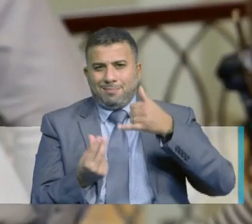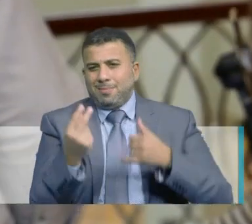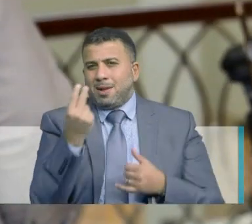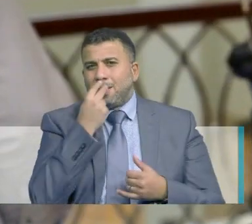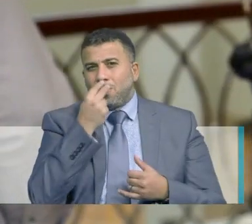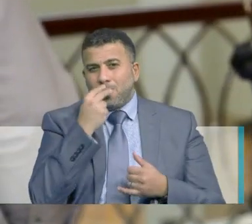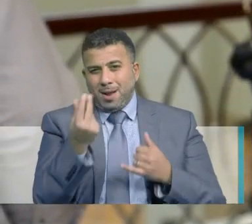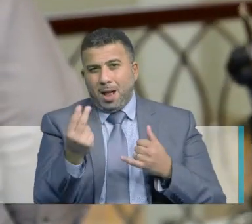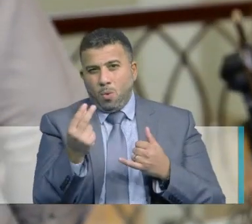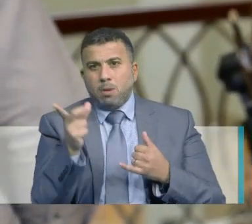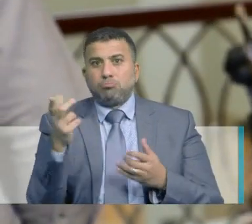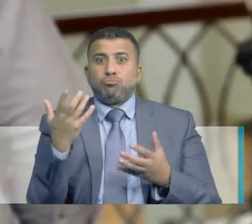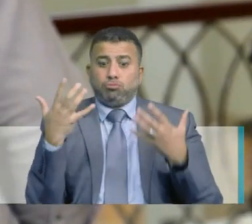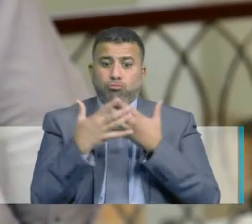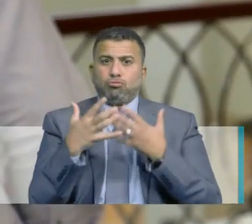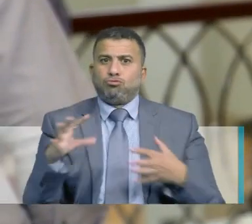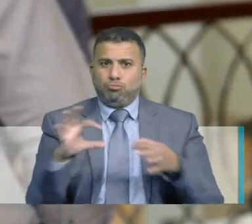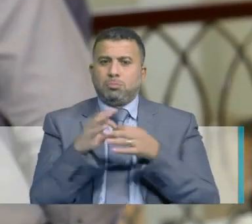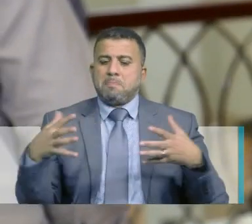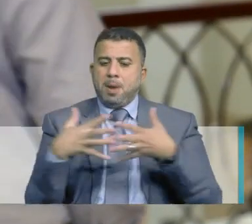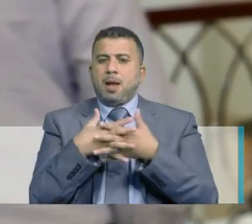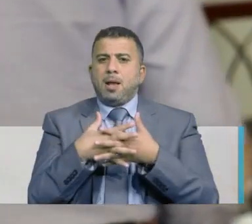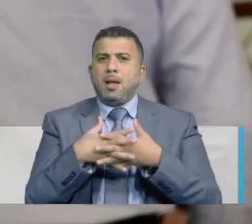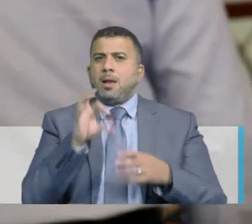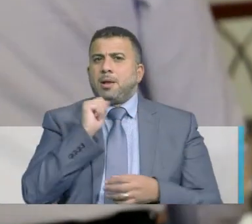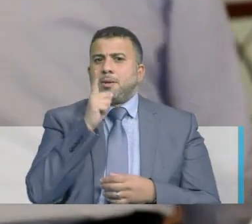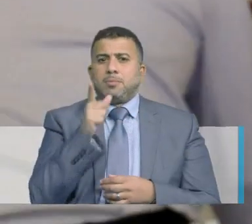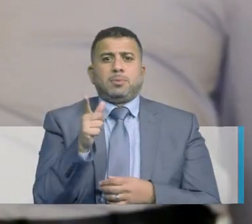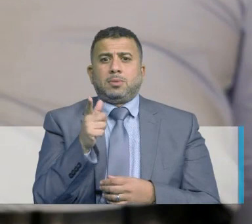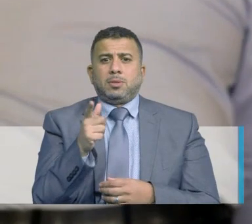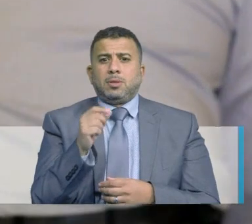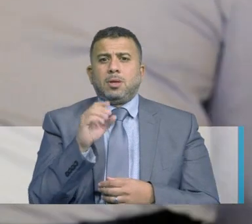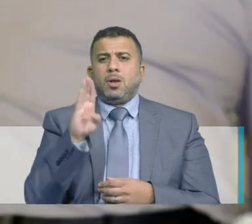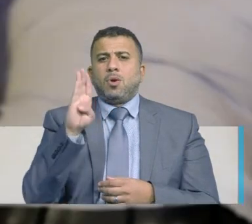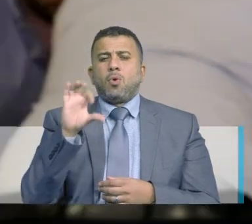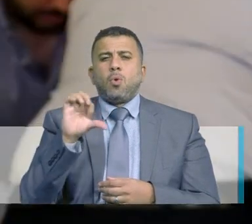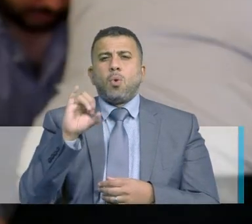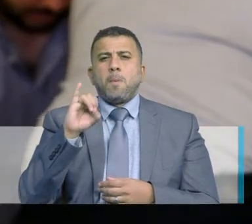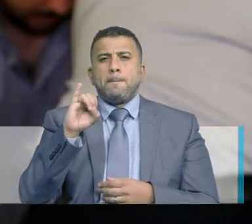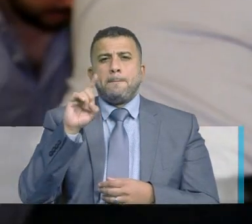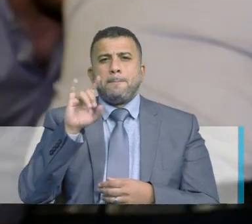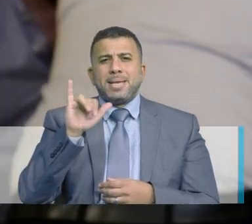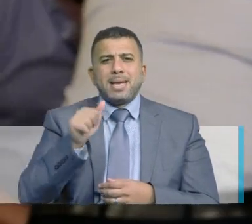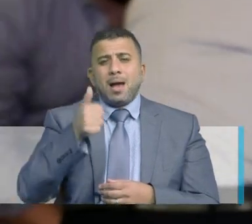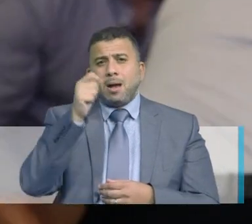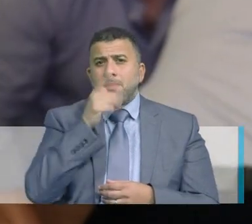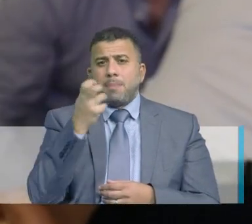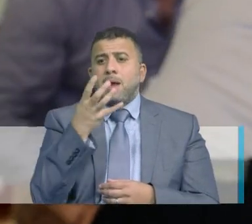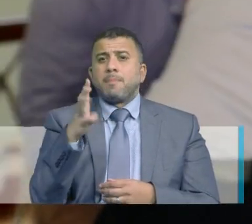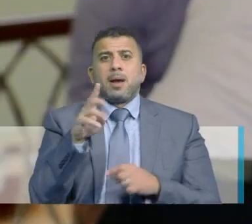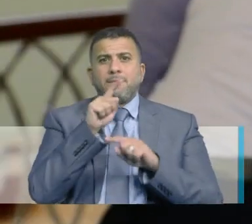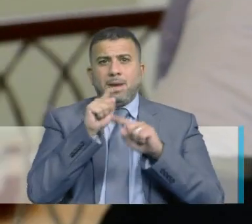الامارات هي من اكبر الشركه الاستراتيجيه في الوطن العربي لجمهوريه كولومبيا والتي تشكر محوالي 40